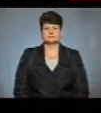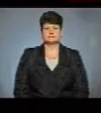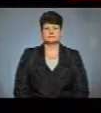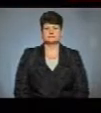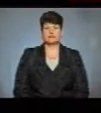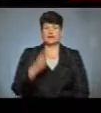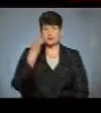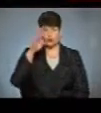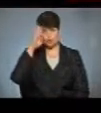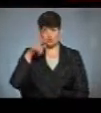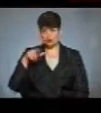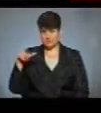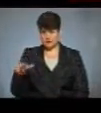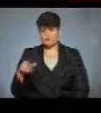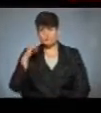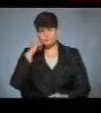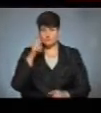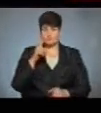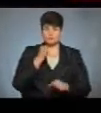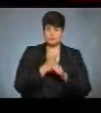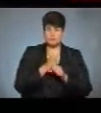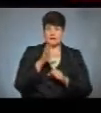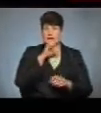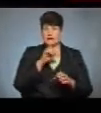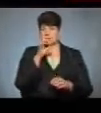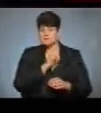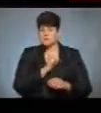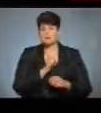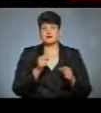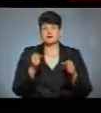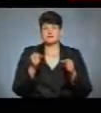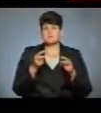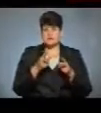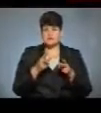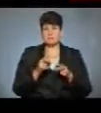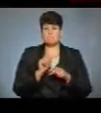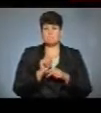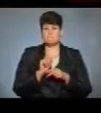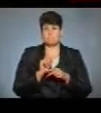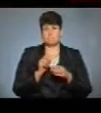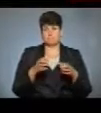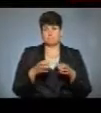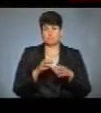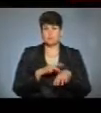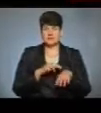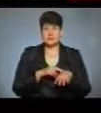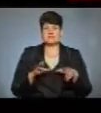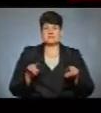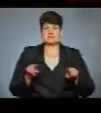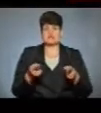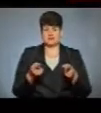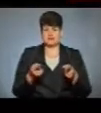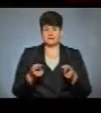Трьох чоловіків, яких підозрюють у кількох пограбуваннях, спецпризначенці затримали в центрі Тернополя. Злочинці прибули на